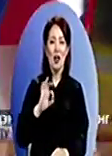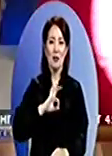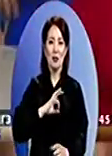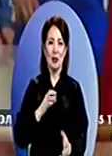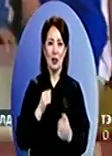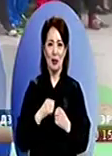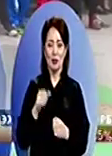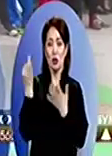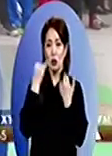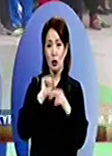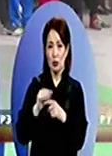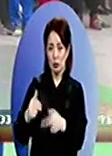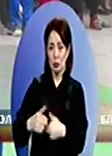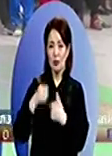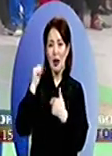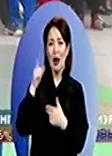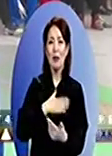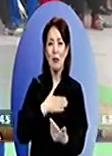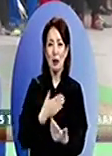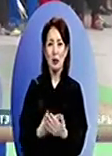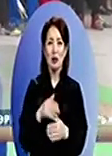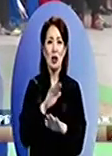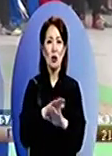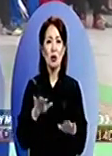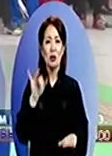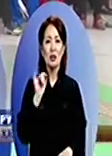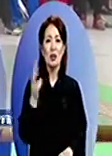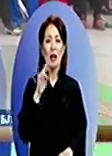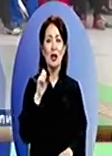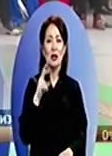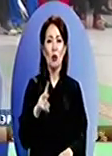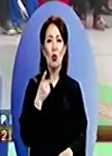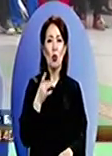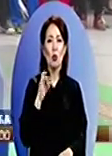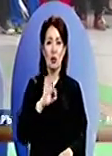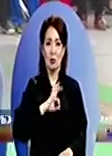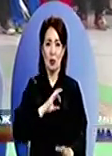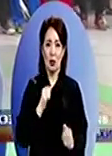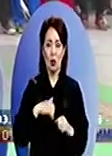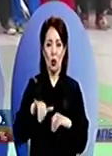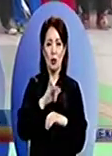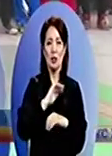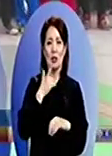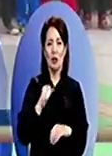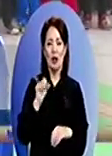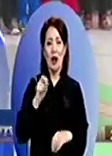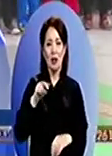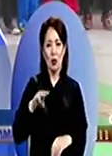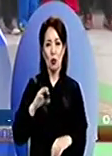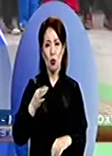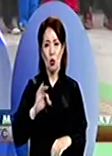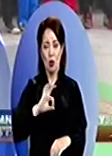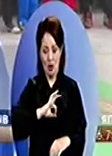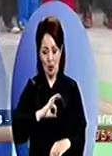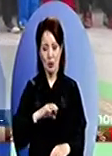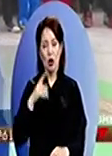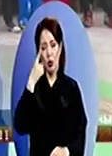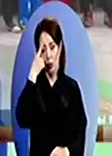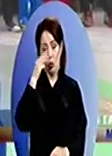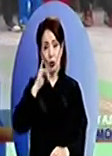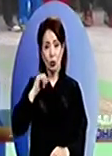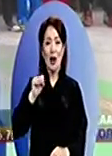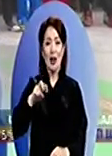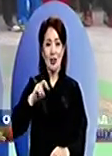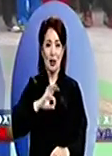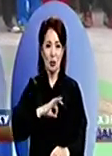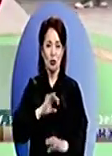ахтай баярлаа. Хүүхдийн наадмаас хүрэл аваад улсын аваргаас алт мөнгө аваад Монгол дуутнаас алт авч ирсэн. Тэгээ бус тэмцээнүүдэд